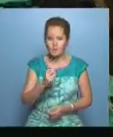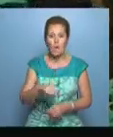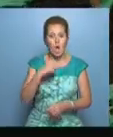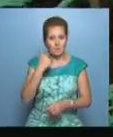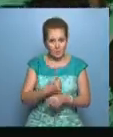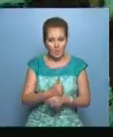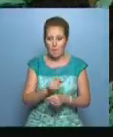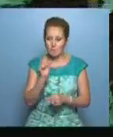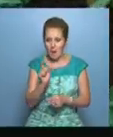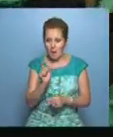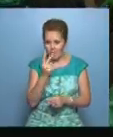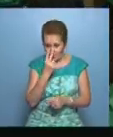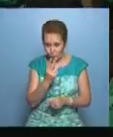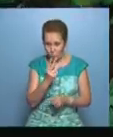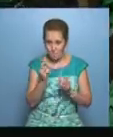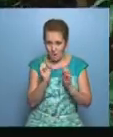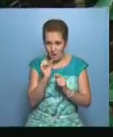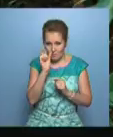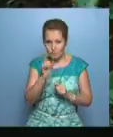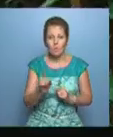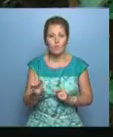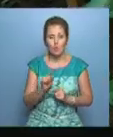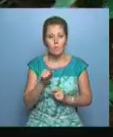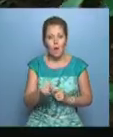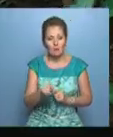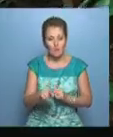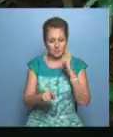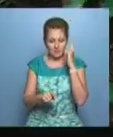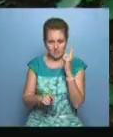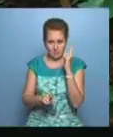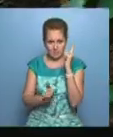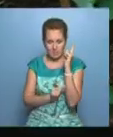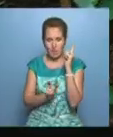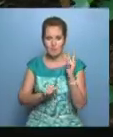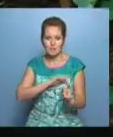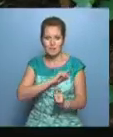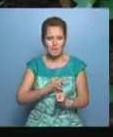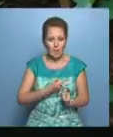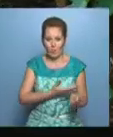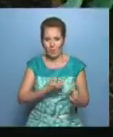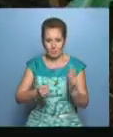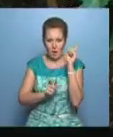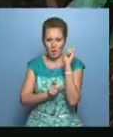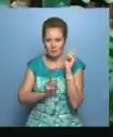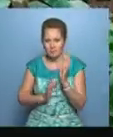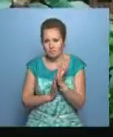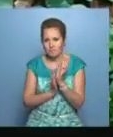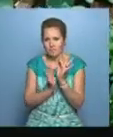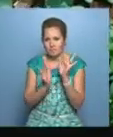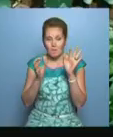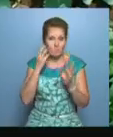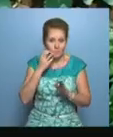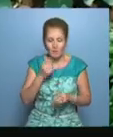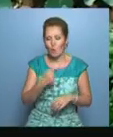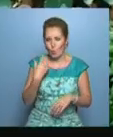эти маленькие, видишь, вот чтобы они из основной не брали силу, мы их убираем. Смотри. Татьяна Кузнецова уже